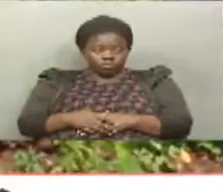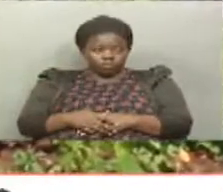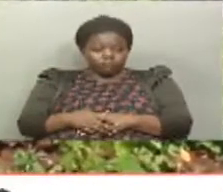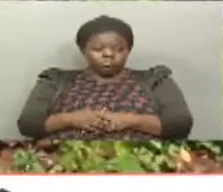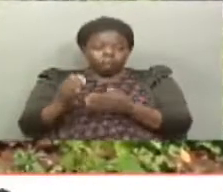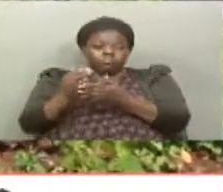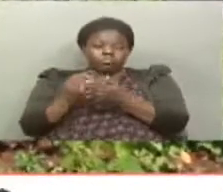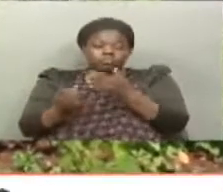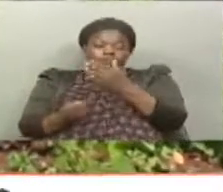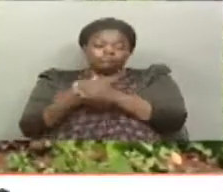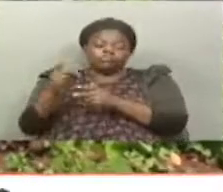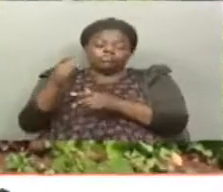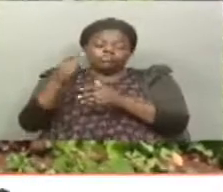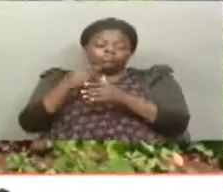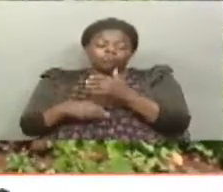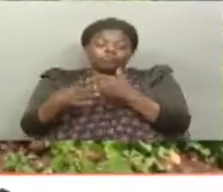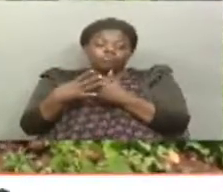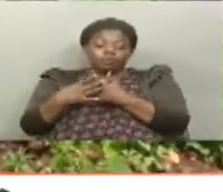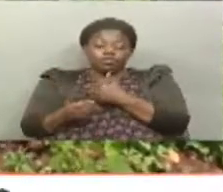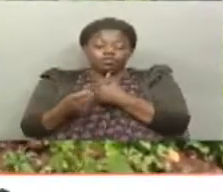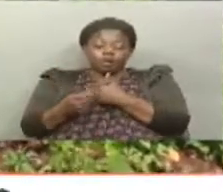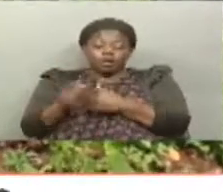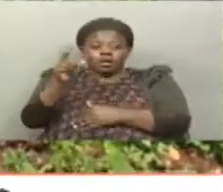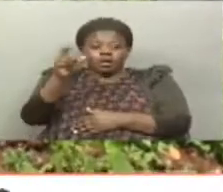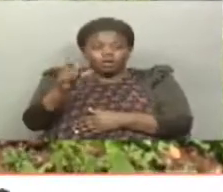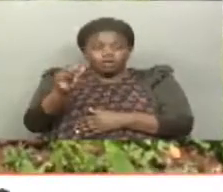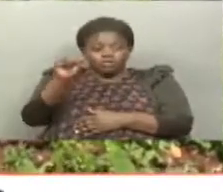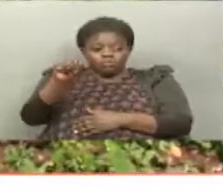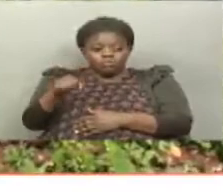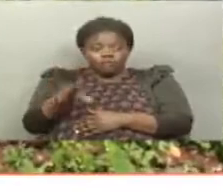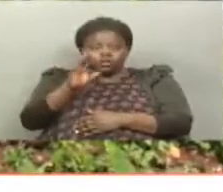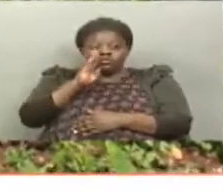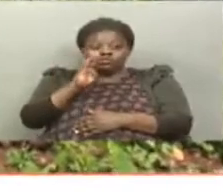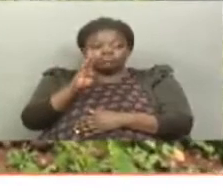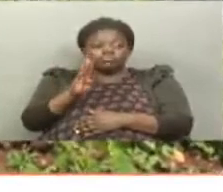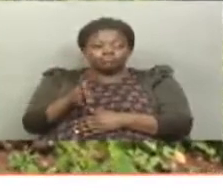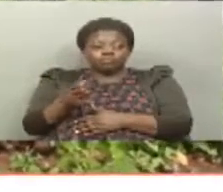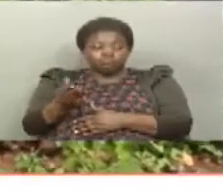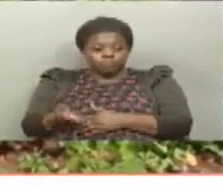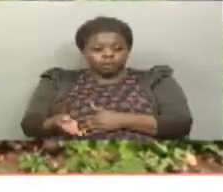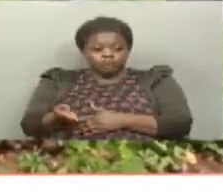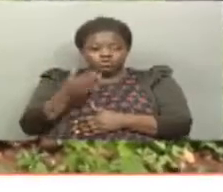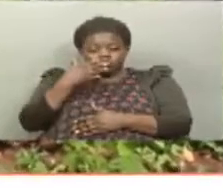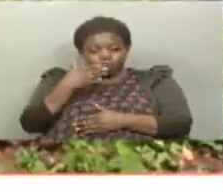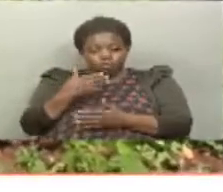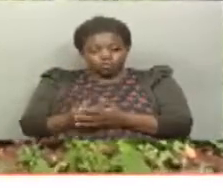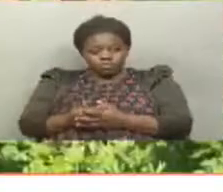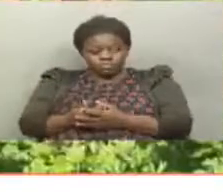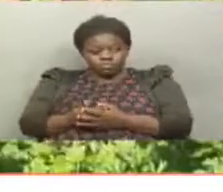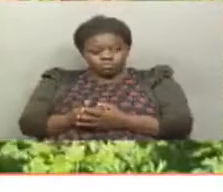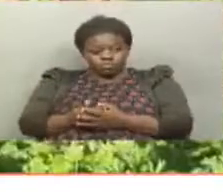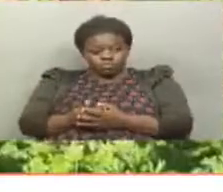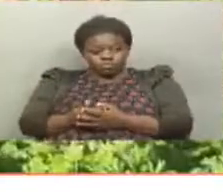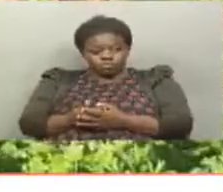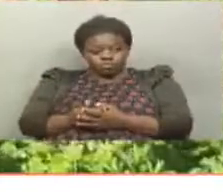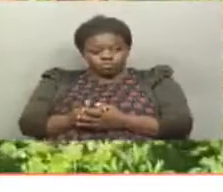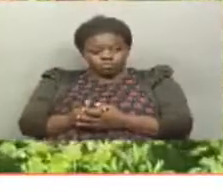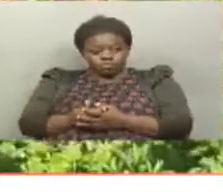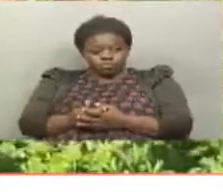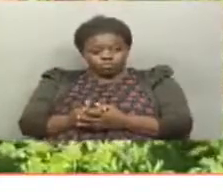yaleetera abantu ekyokuyiga nti omuntu osanidde okubeera naki n'emmizi mu mutima era